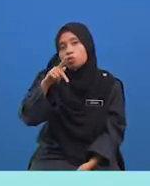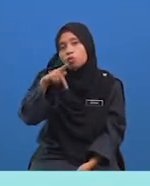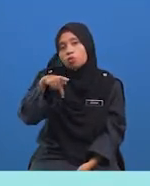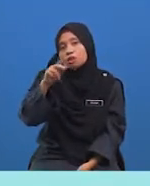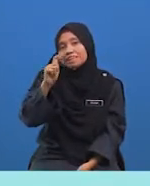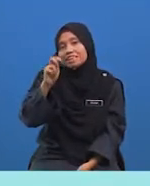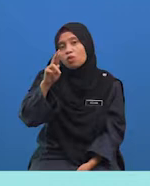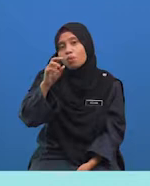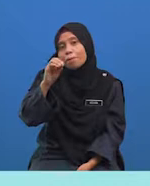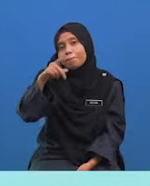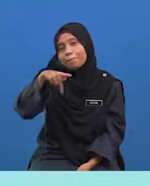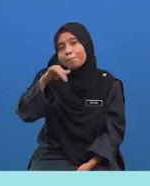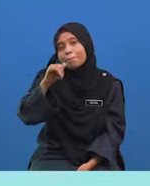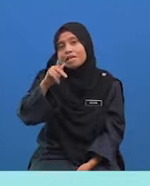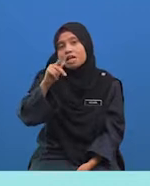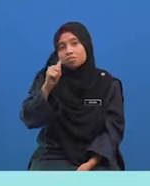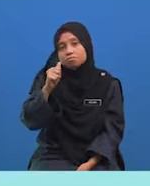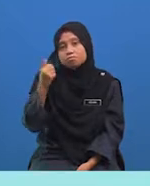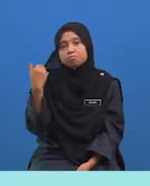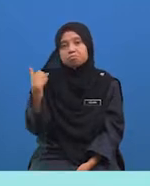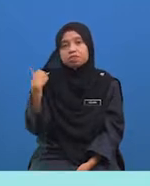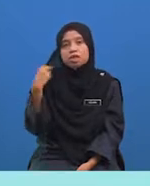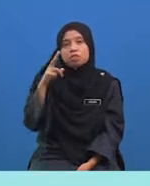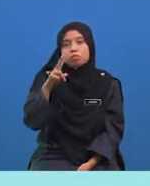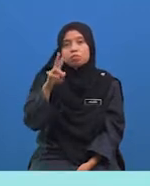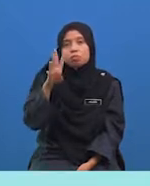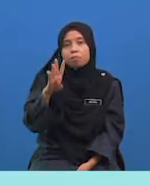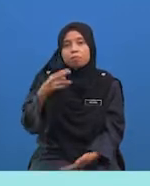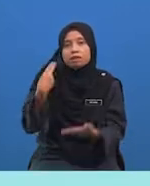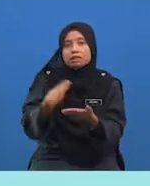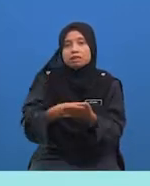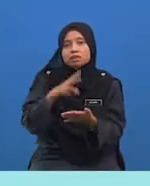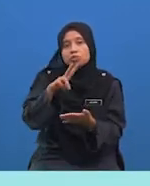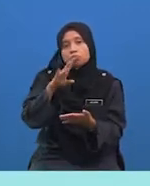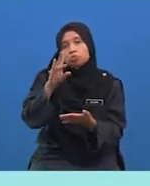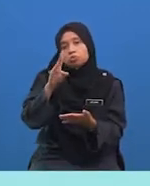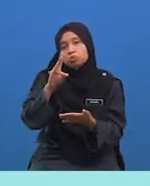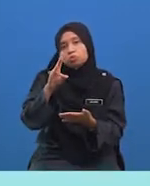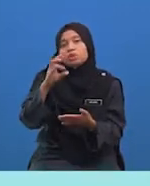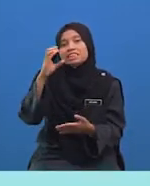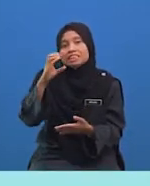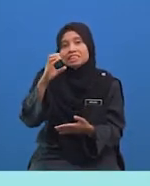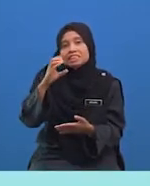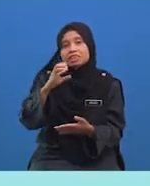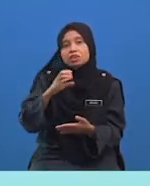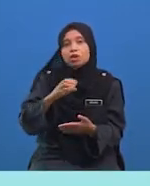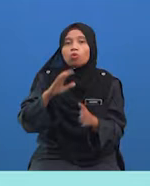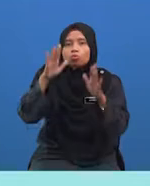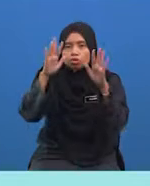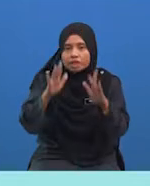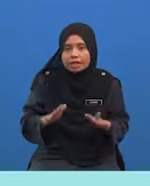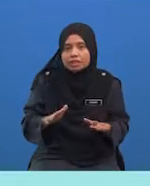min suhu tahunan 24 darjah Celsius hingga 27 darjah Celsius, jumlah hujan